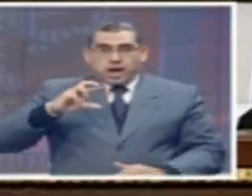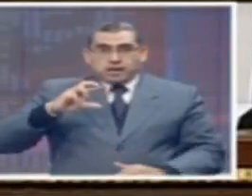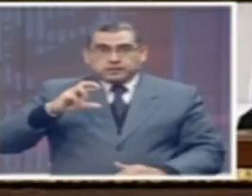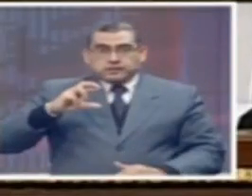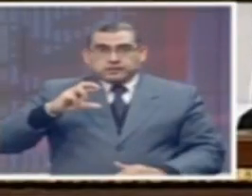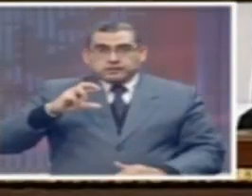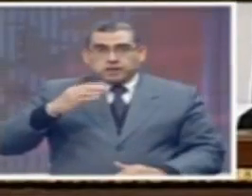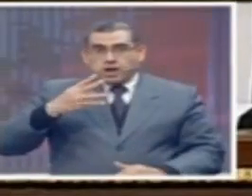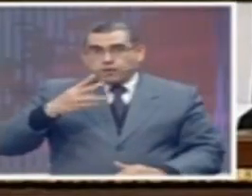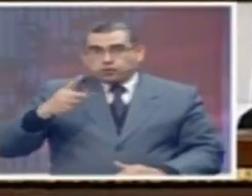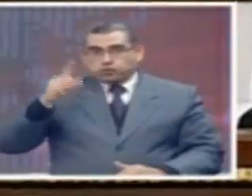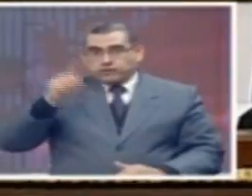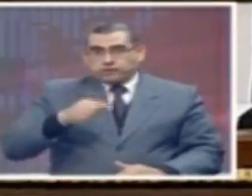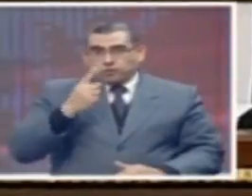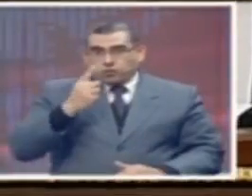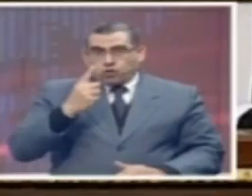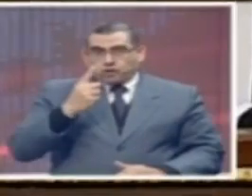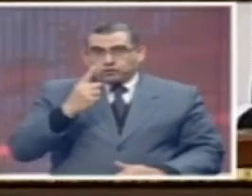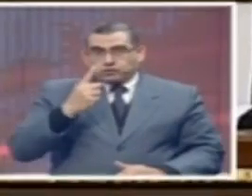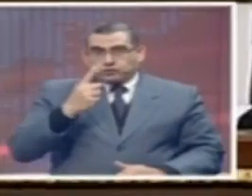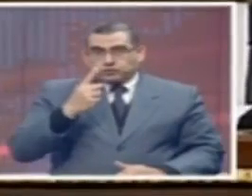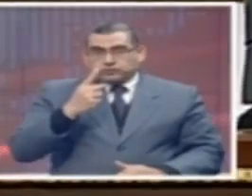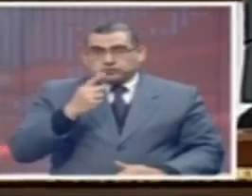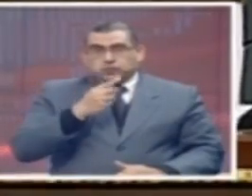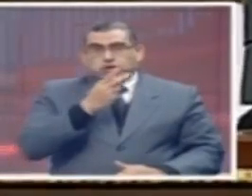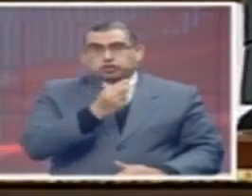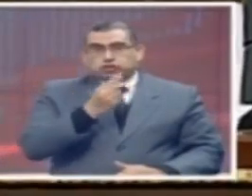صباح اليوم الأحد الموافق